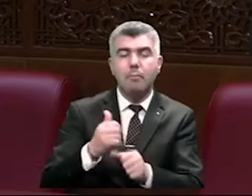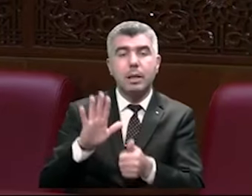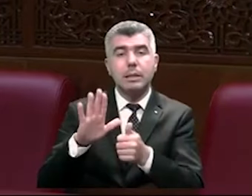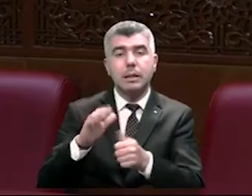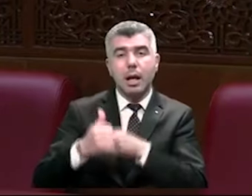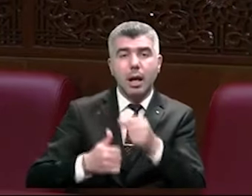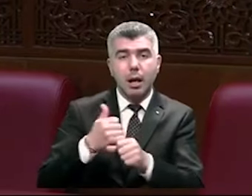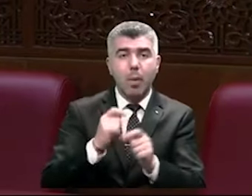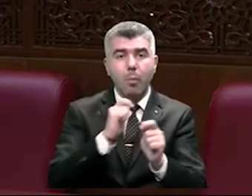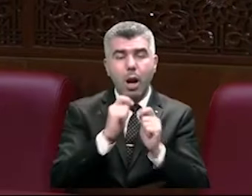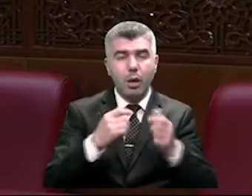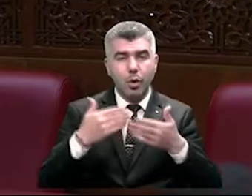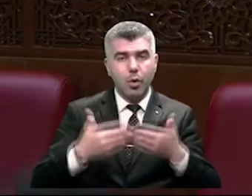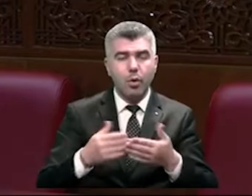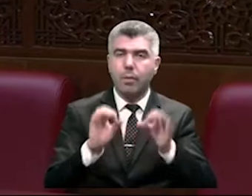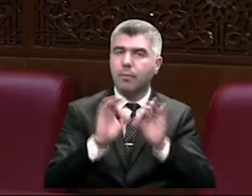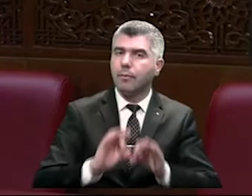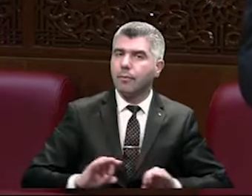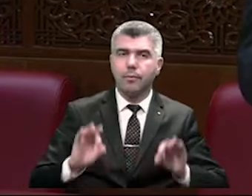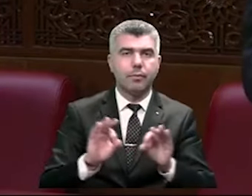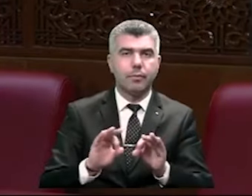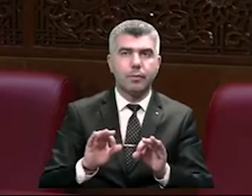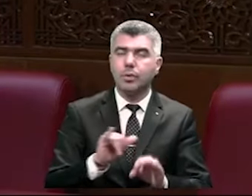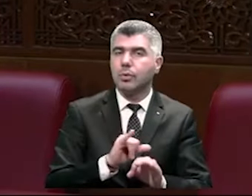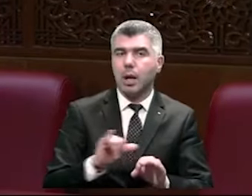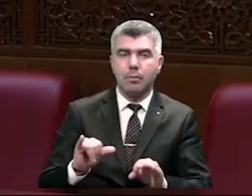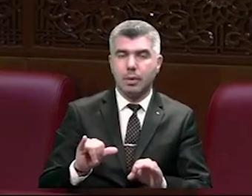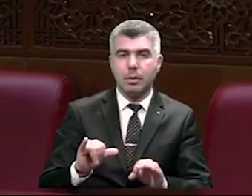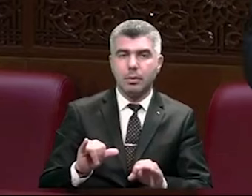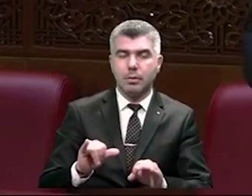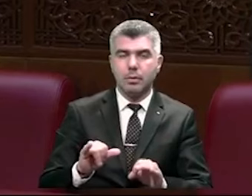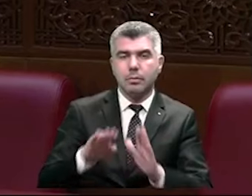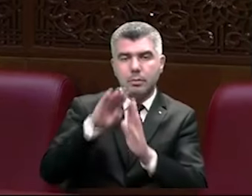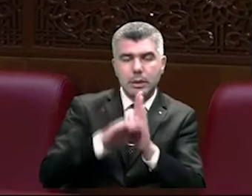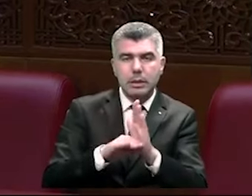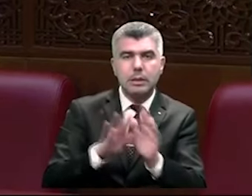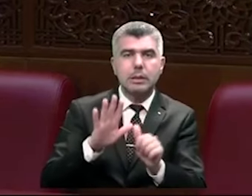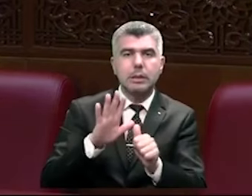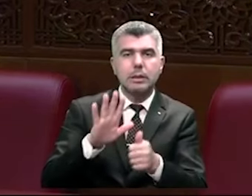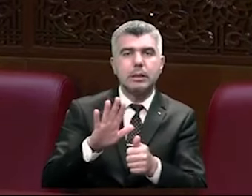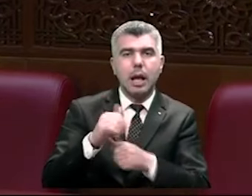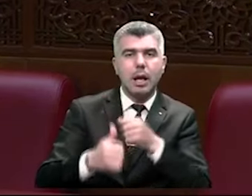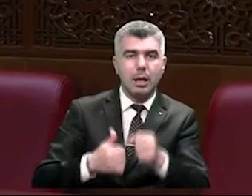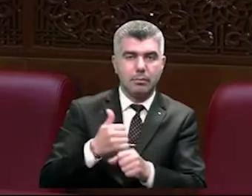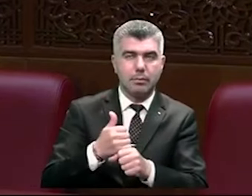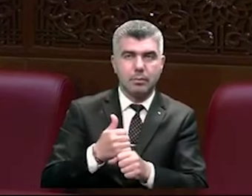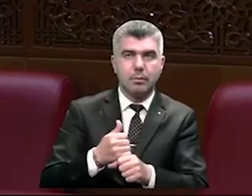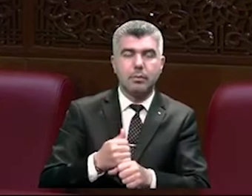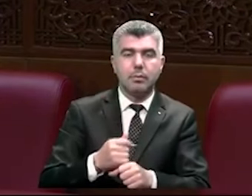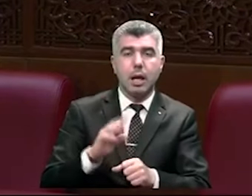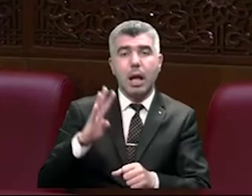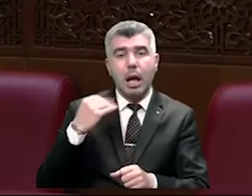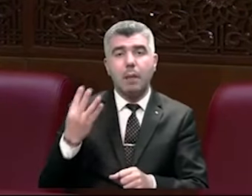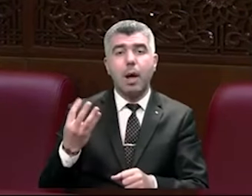فيها نقاش راكم ربما ك تبعوا الساحه اليوم ما بقاش النقاش على ست سنين ايوا ضيعنا اربع شهر